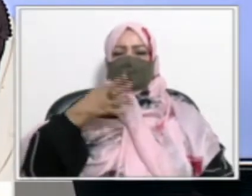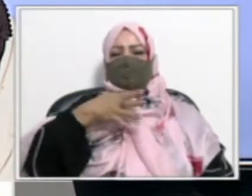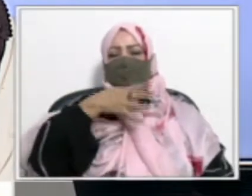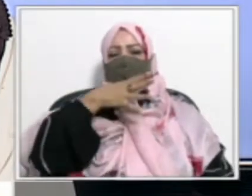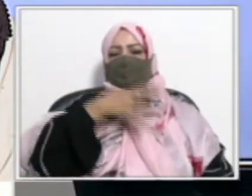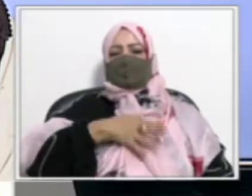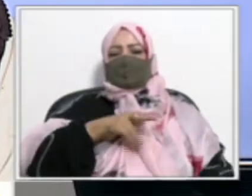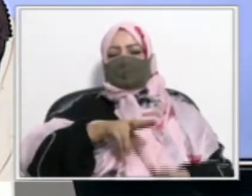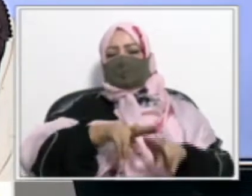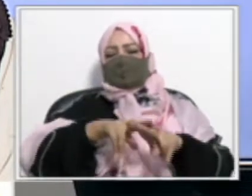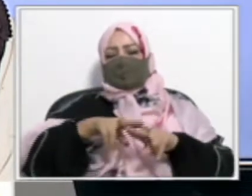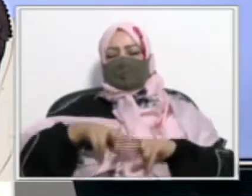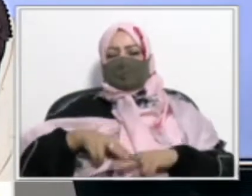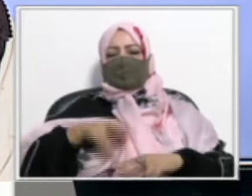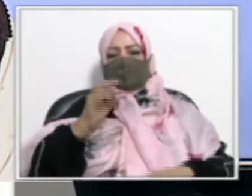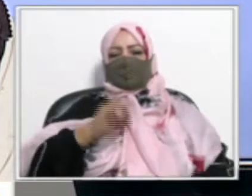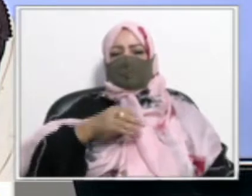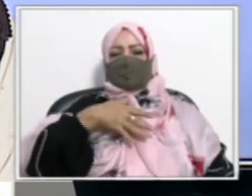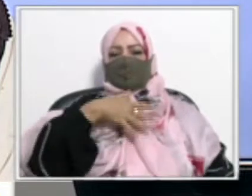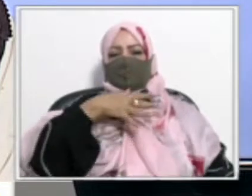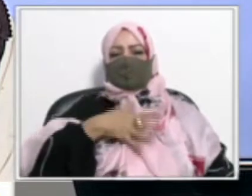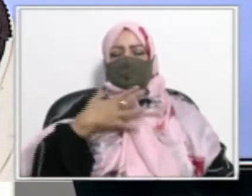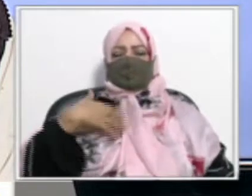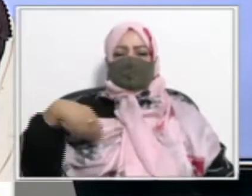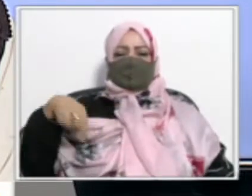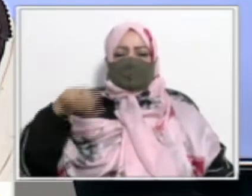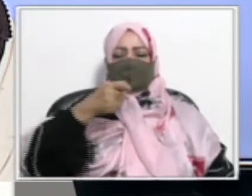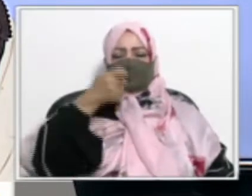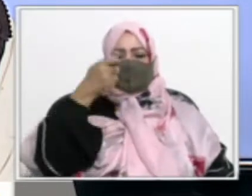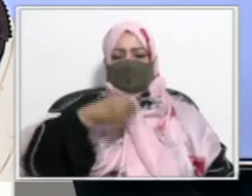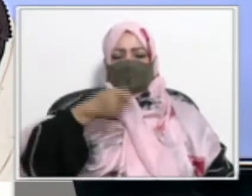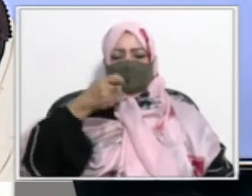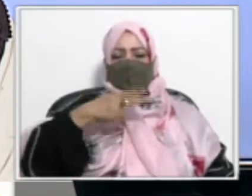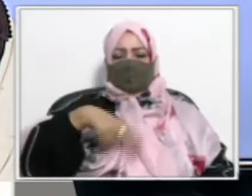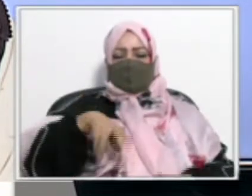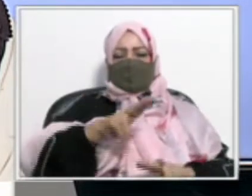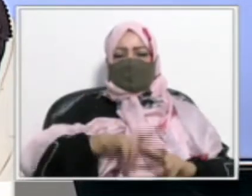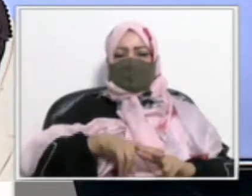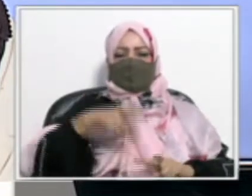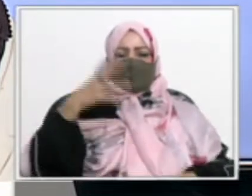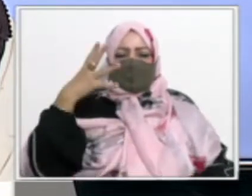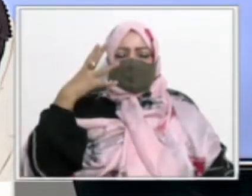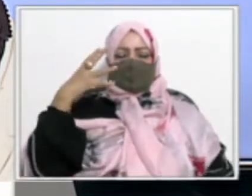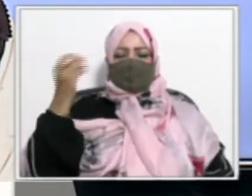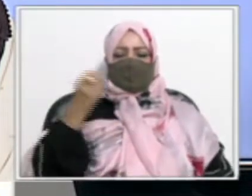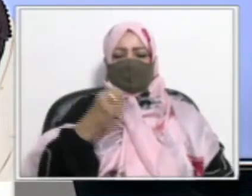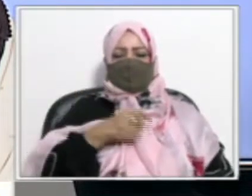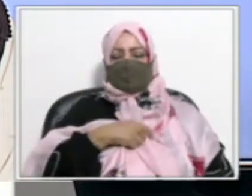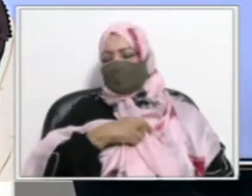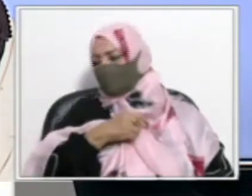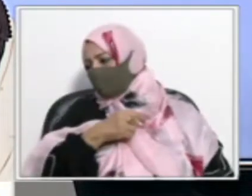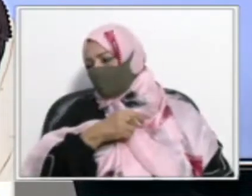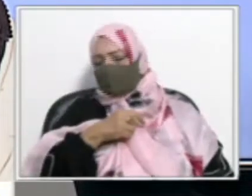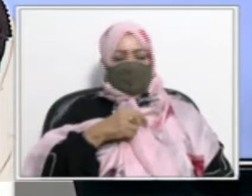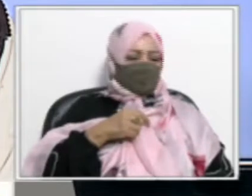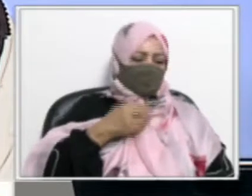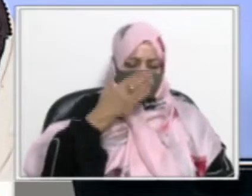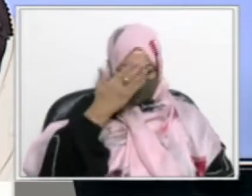ثم سجد بعد سلامه، وثبت عنه أنه سجد قبل سلامه عليه الصلاة